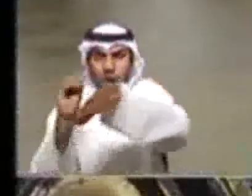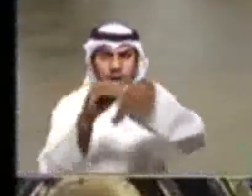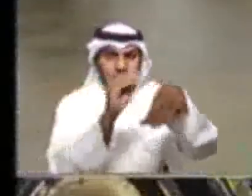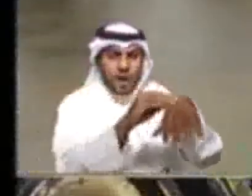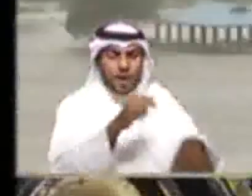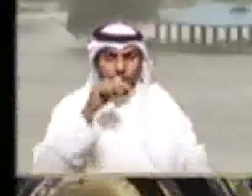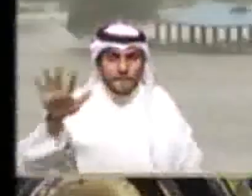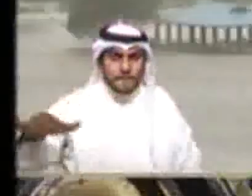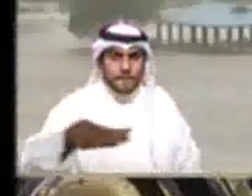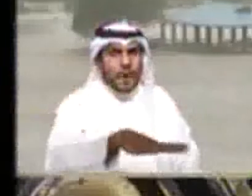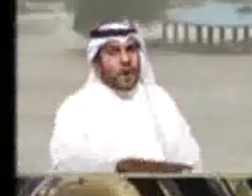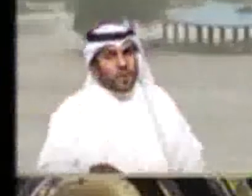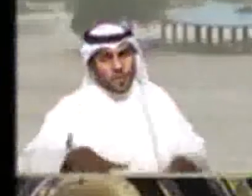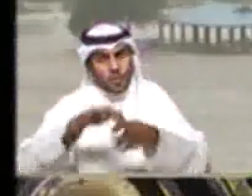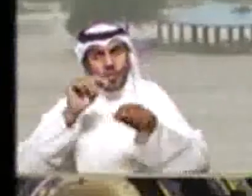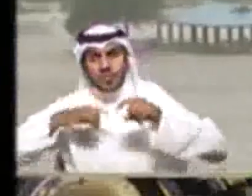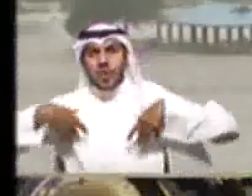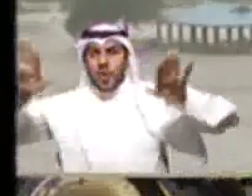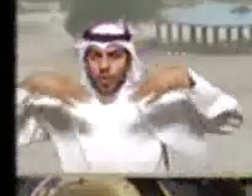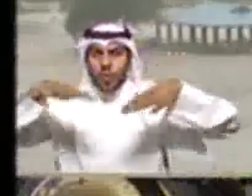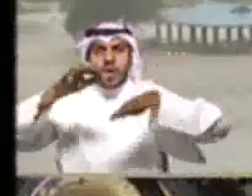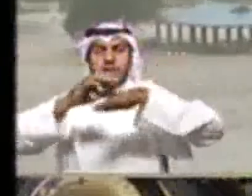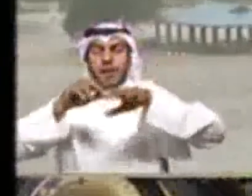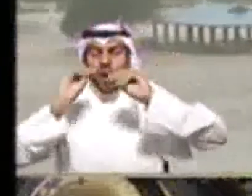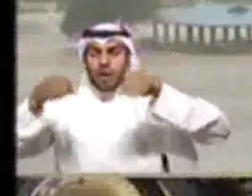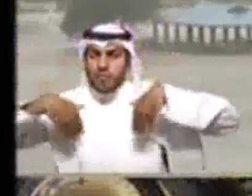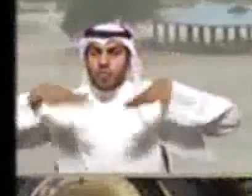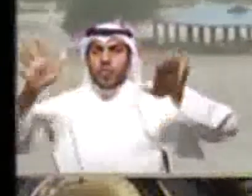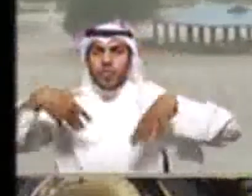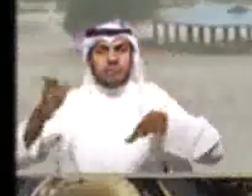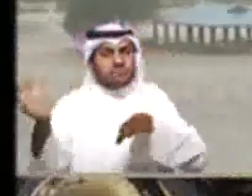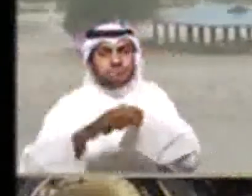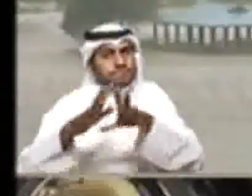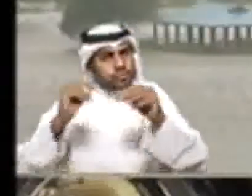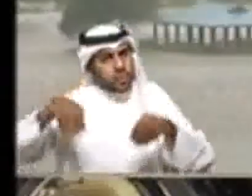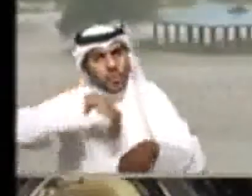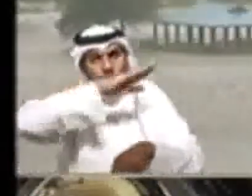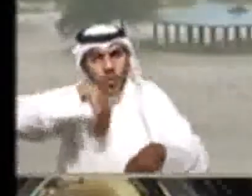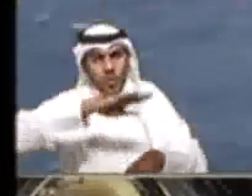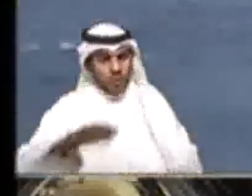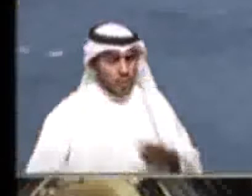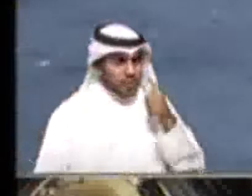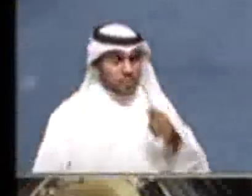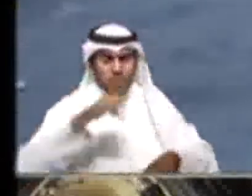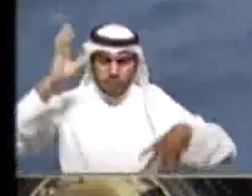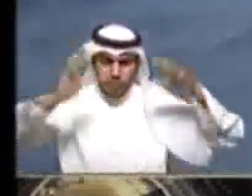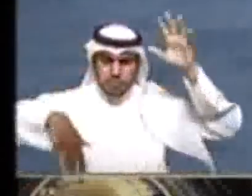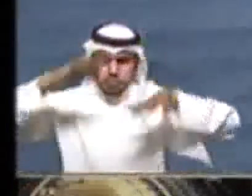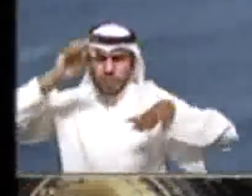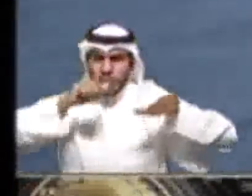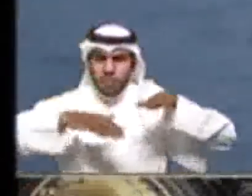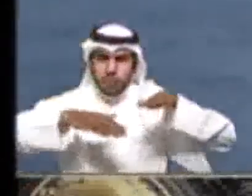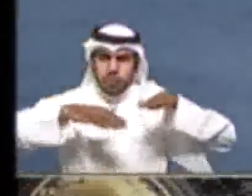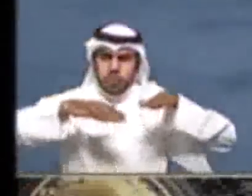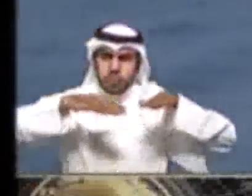ولايتي كارولينا الشمالية وكارولينا الجنوبية. الإعصار أغرق الشوارع بمياه الأمطار الغزيرة مع ارتفاع كبير في